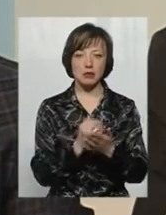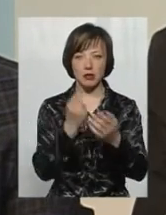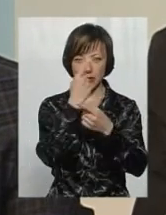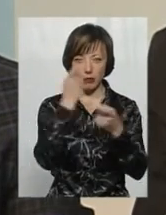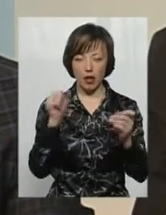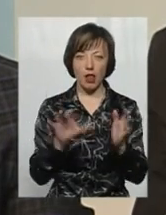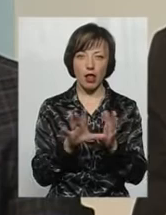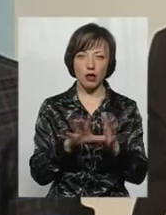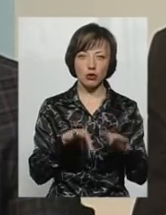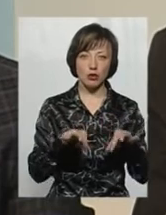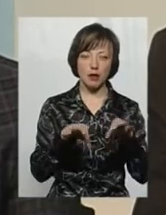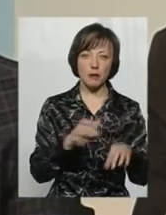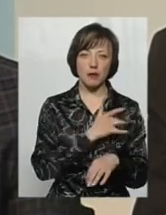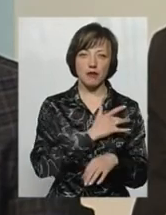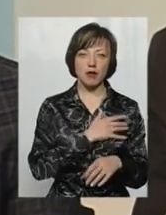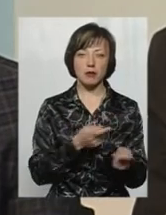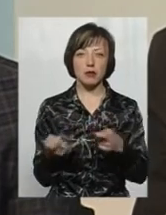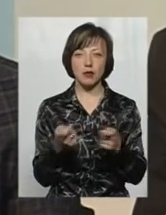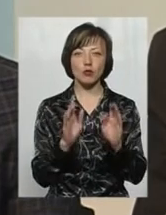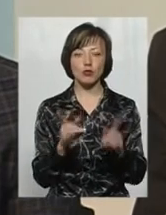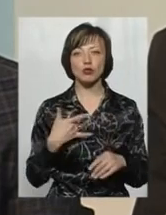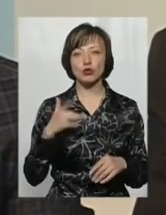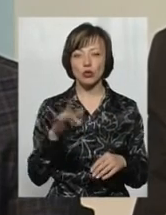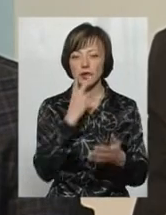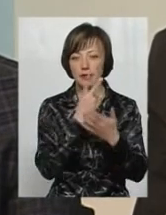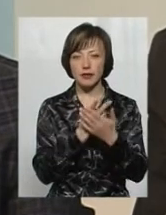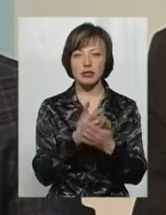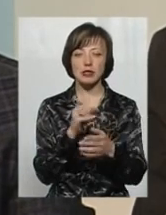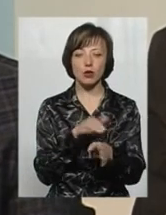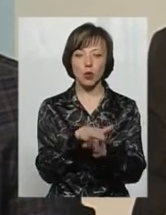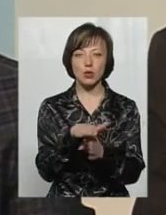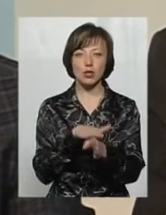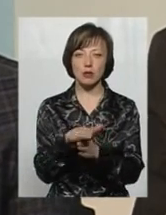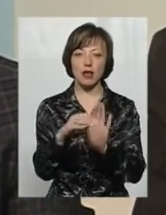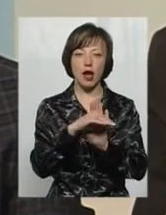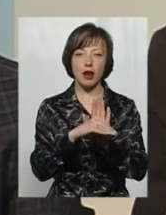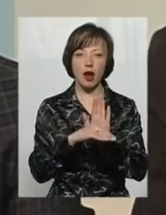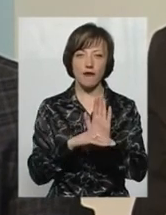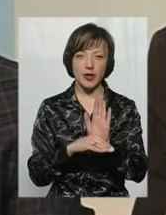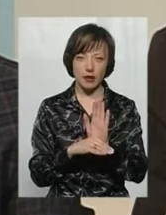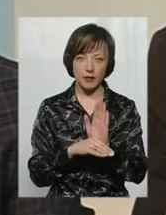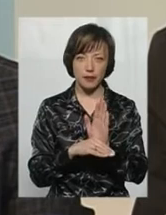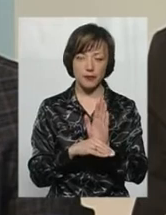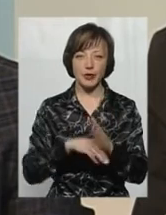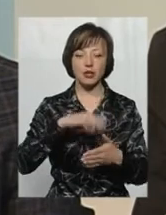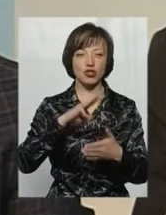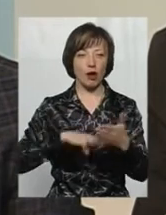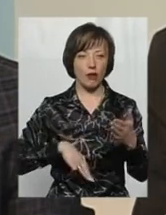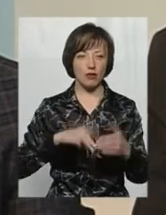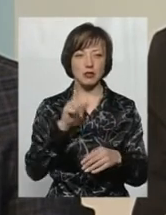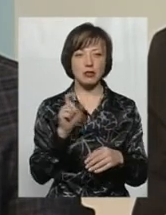по електротрансу, і по приватним перевізникам. Будемо дуже жорстко дивитися за дотриманням графіків, штрафувати